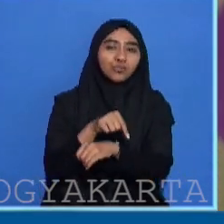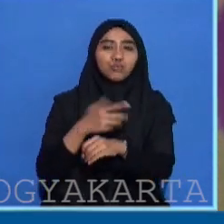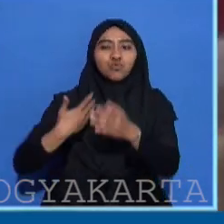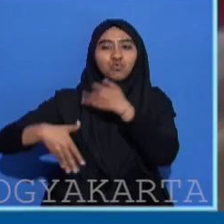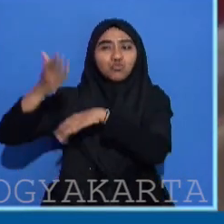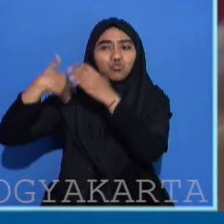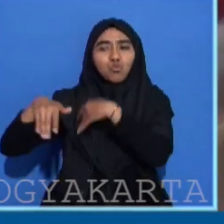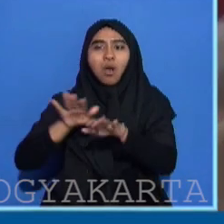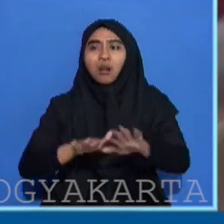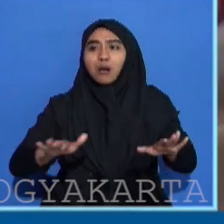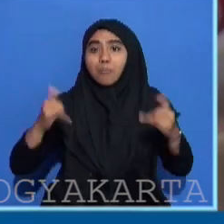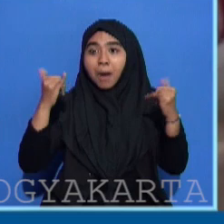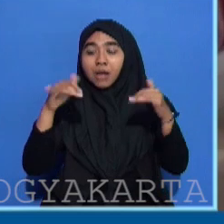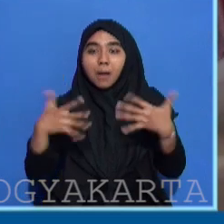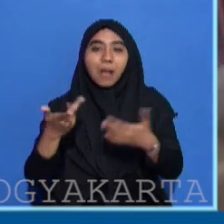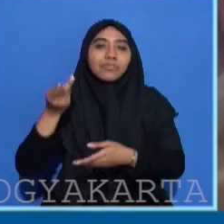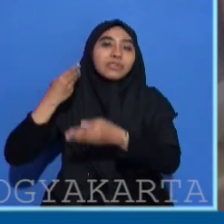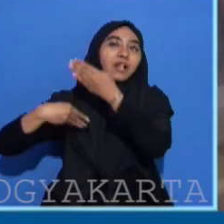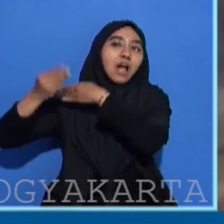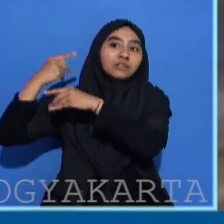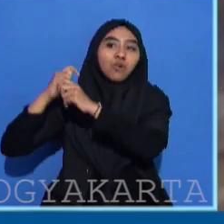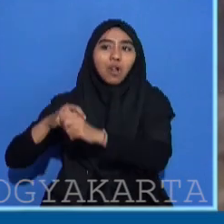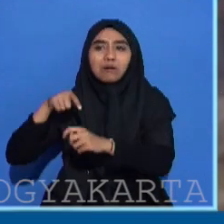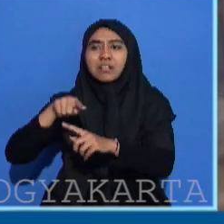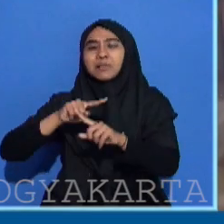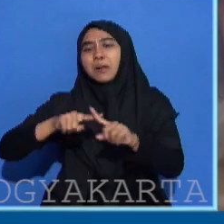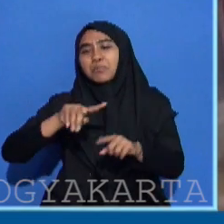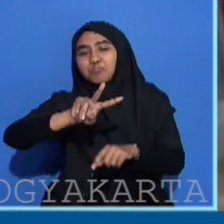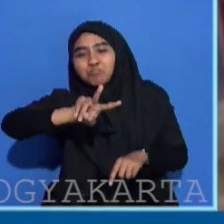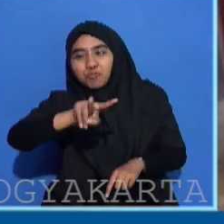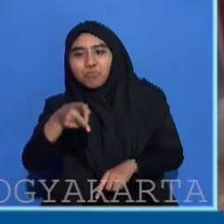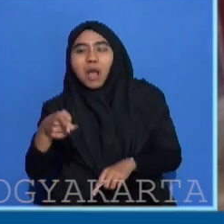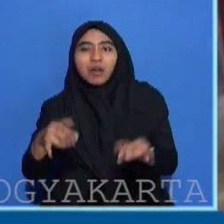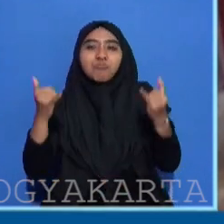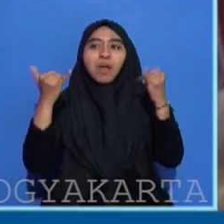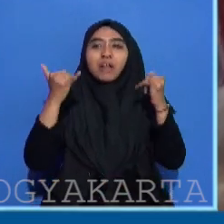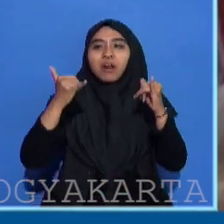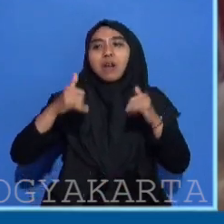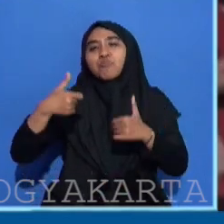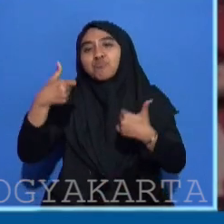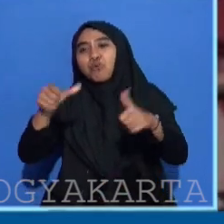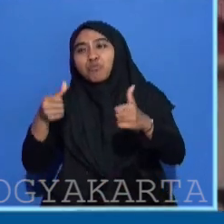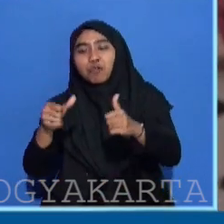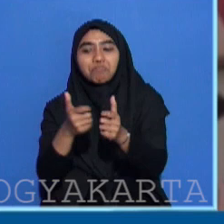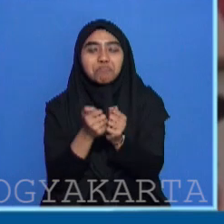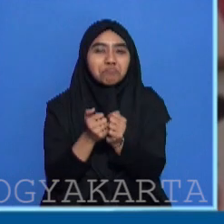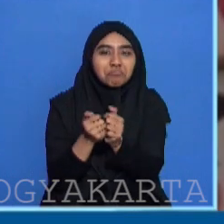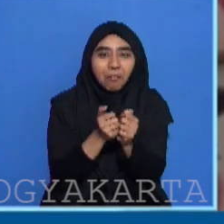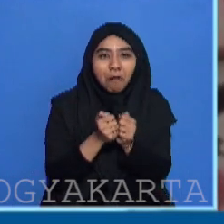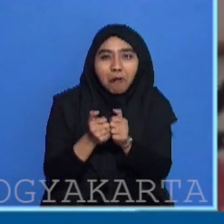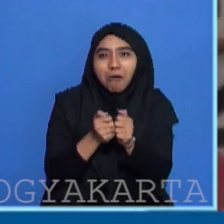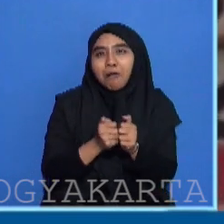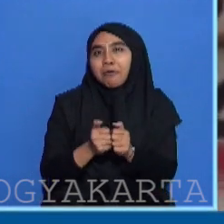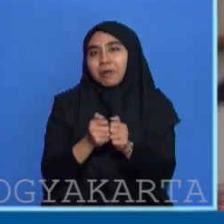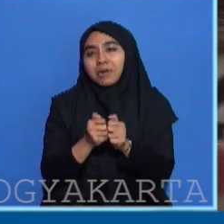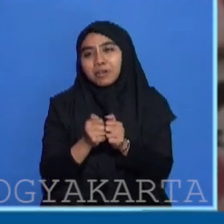tradisional Anang kalian dolanan modern monopod ini gadget minoko